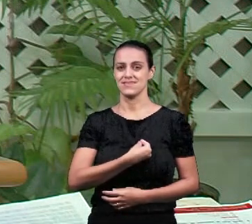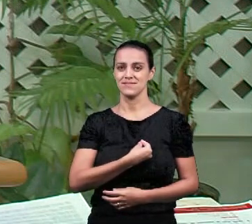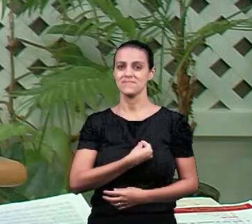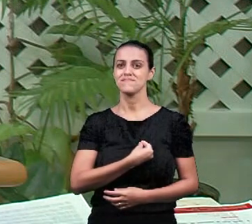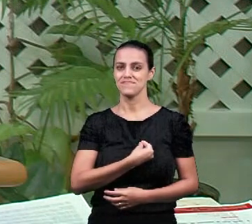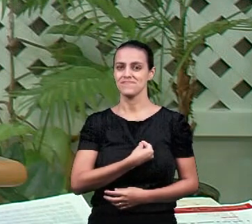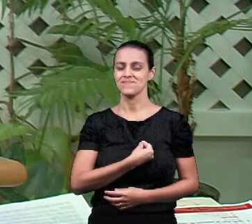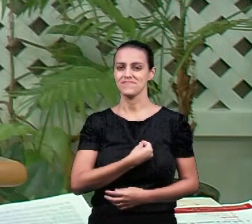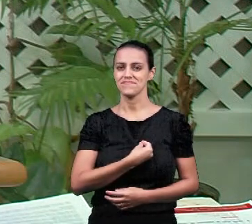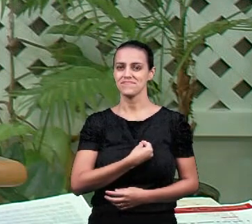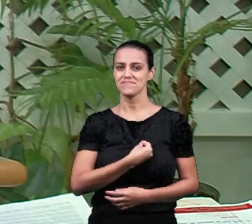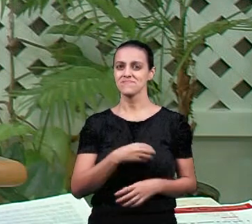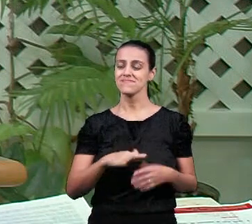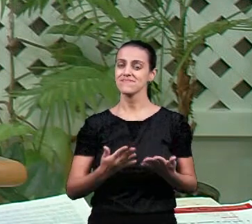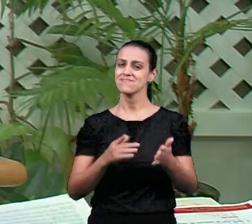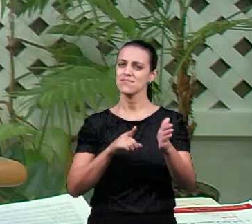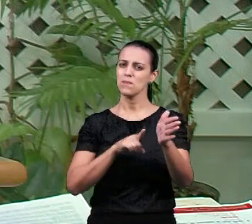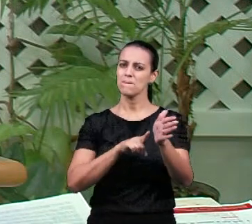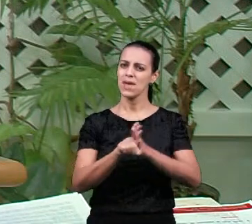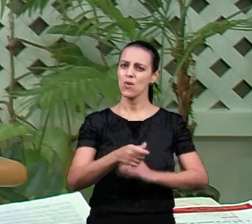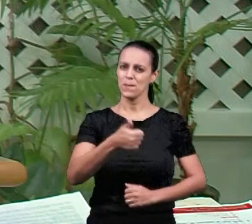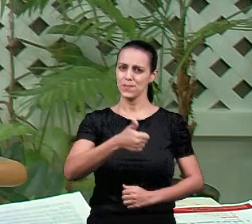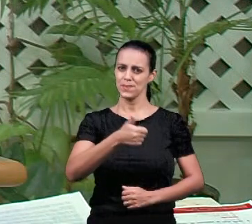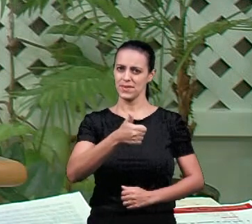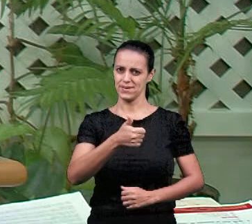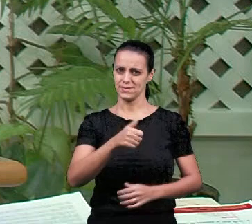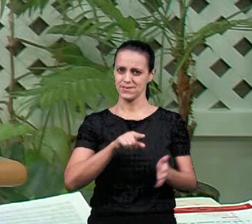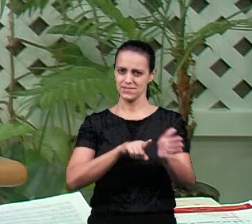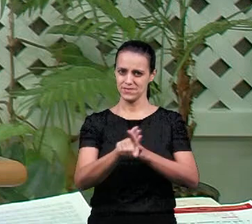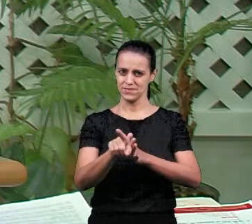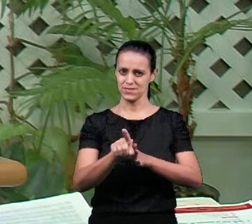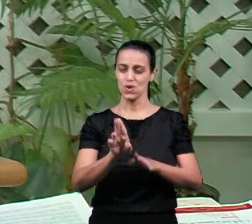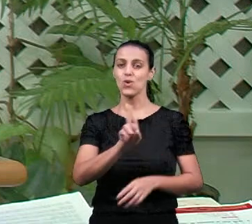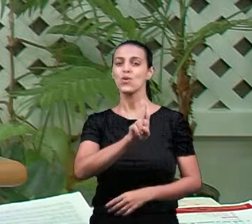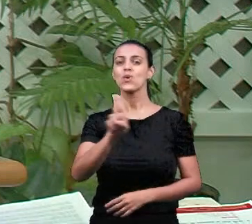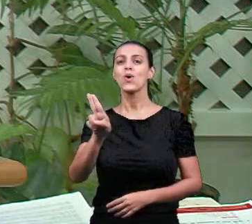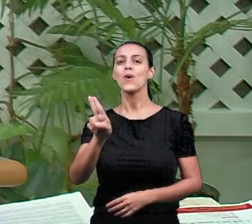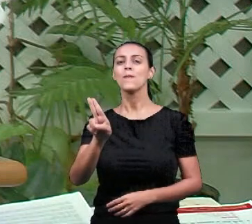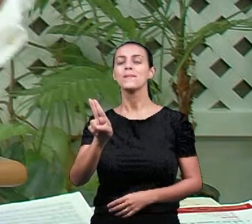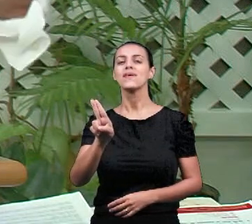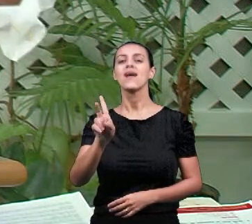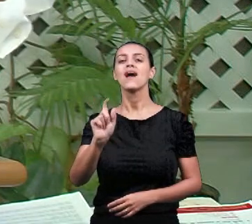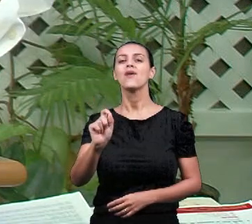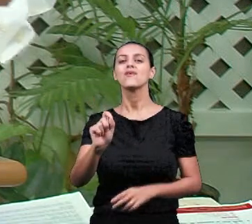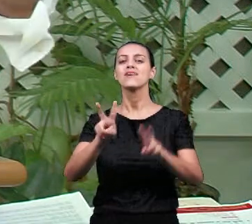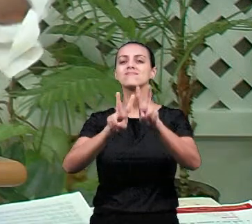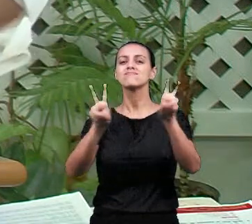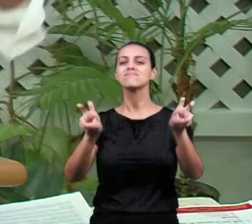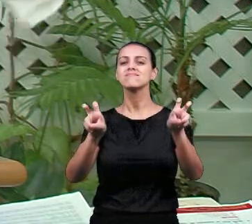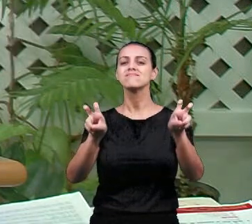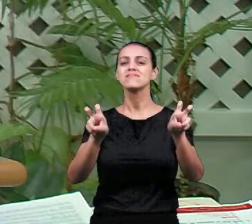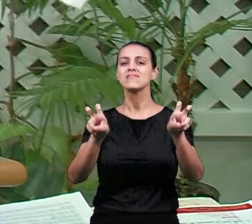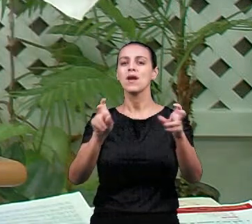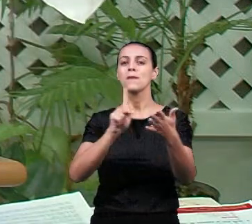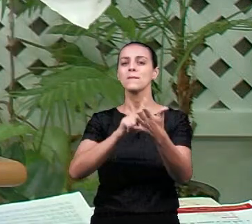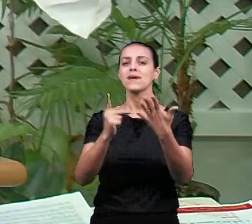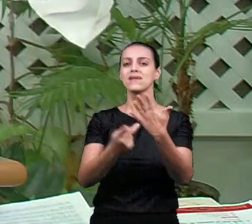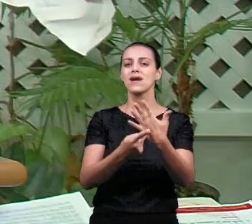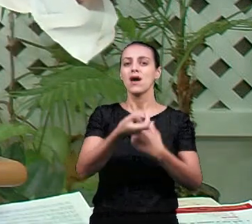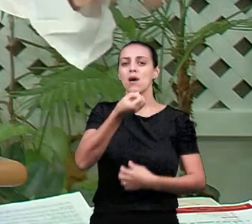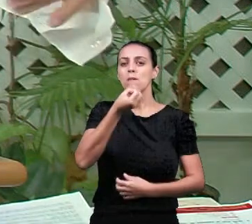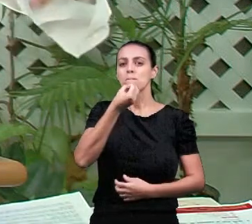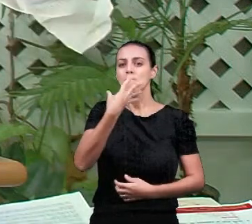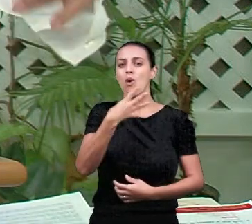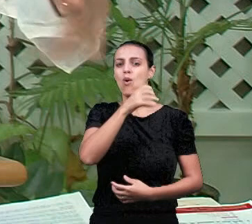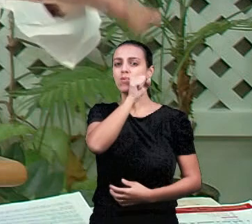jours. Ainsi, bien aimés, nous allons à la première question. Quel est le nom de la parabole? Tous ont déjà répondu. La parabole du mont Samaritain.